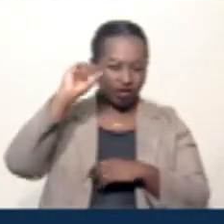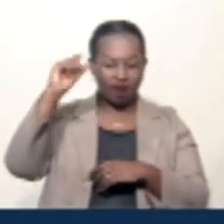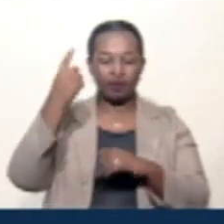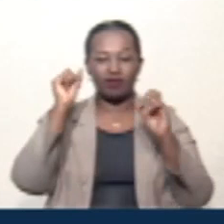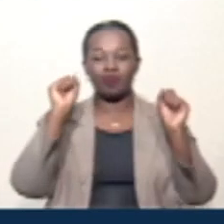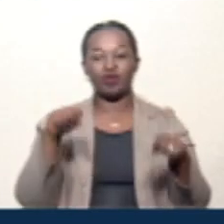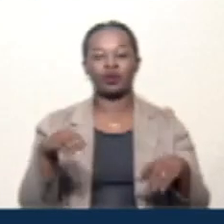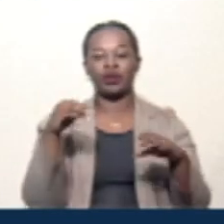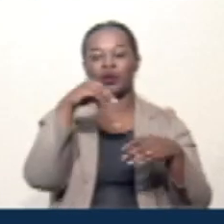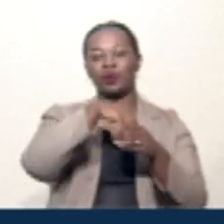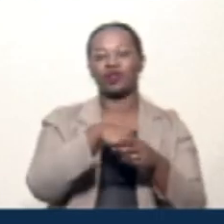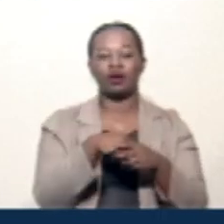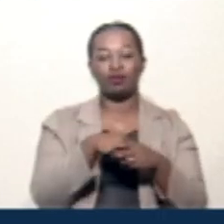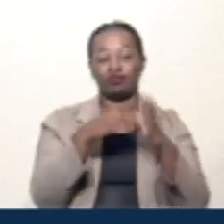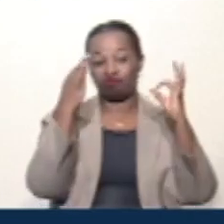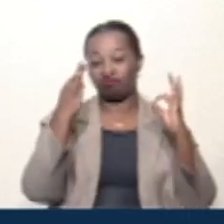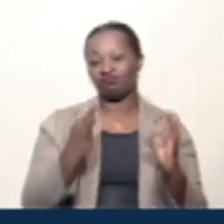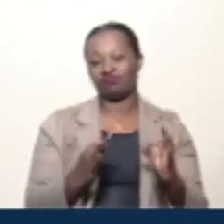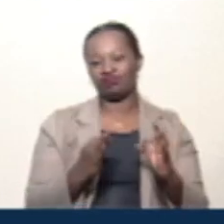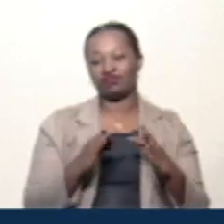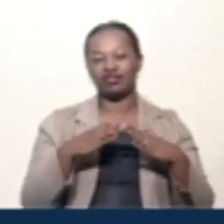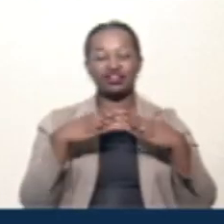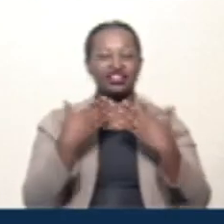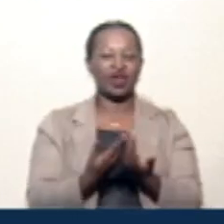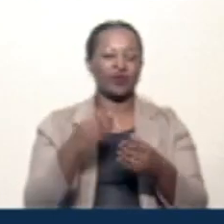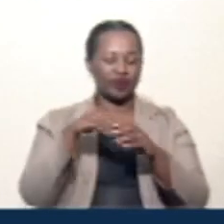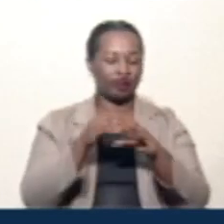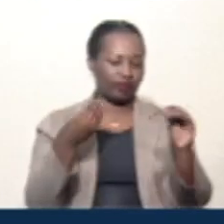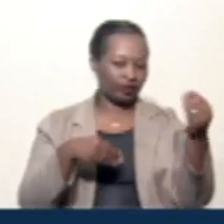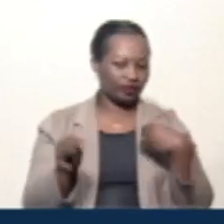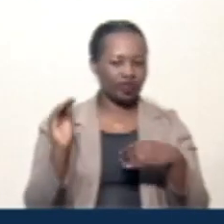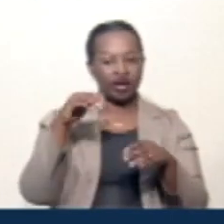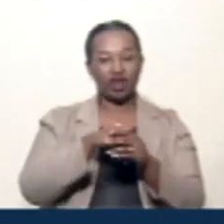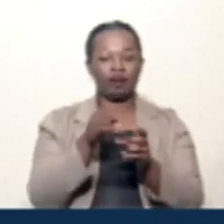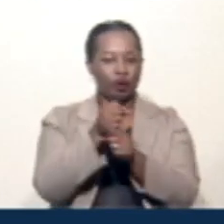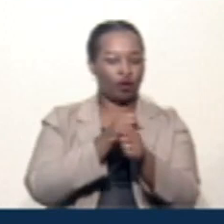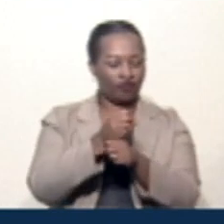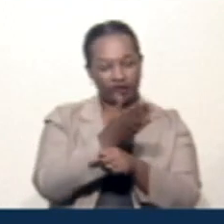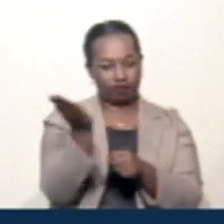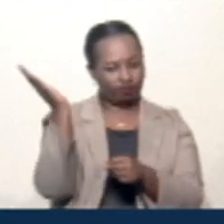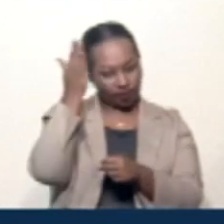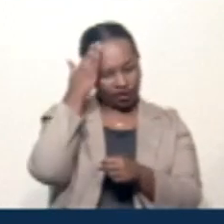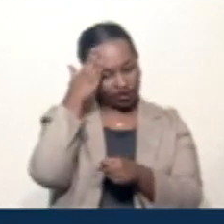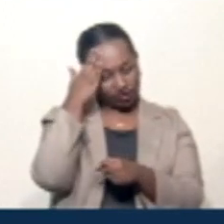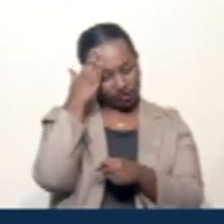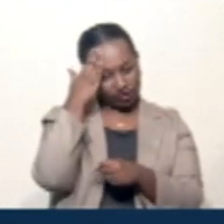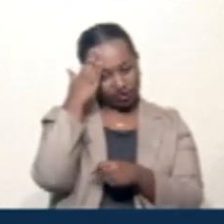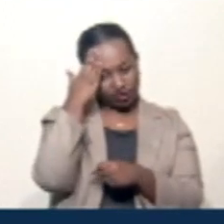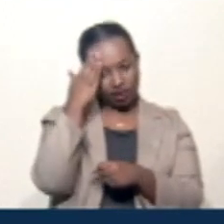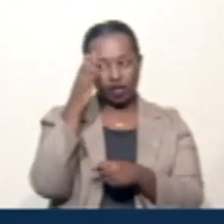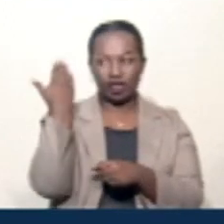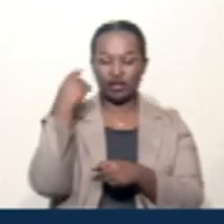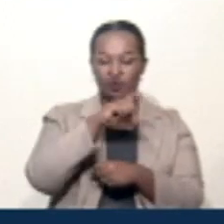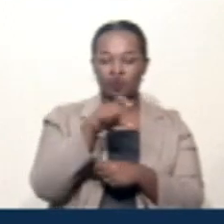kushyiramo produit cyangwa se gushyiramo ibicuruzwa harimo coffee murayizi muri kuko kimugishije